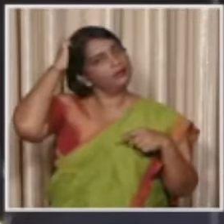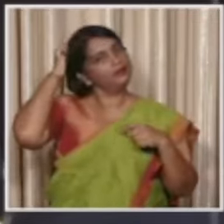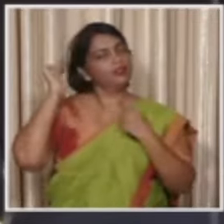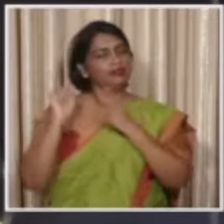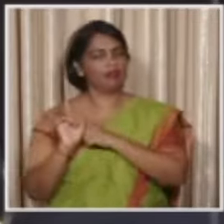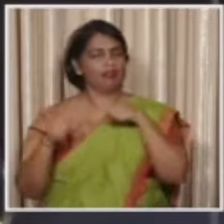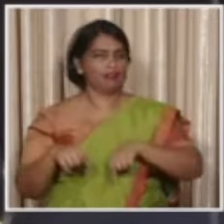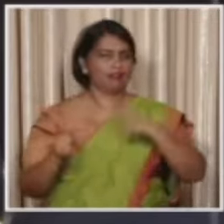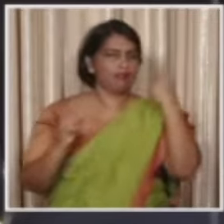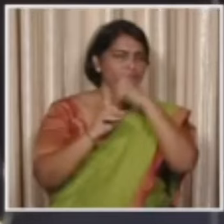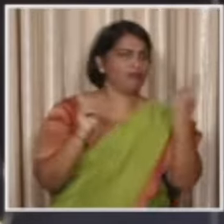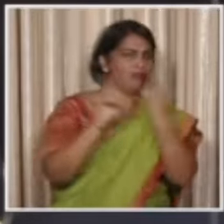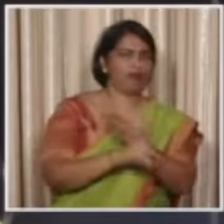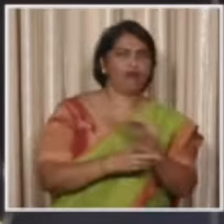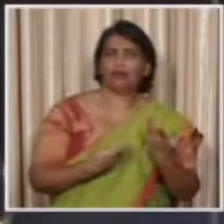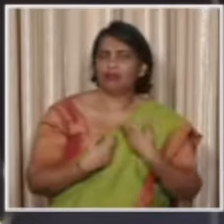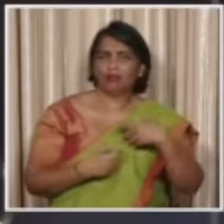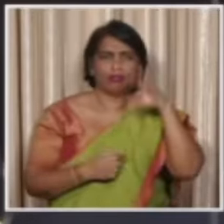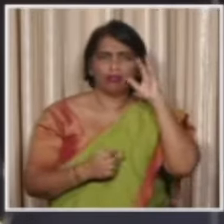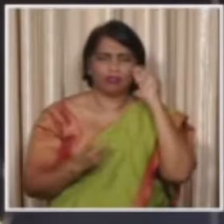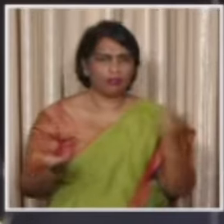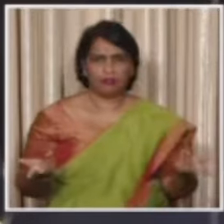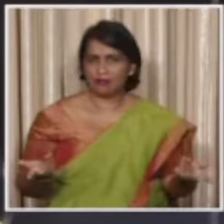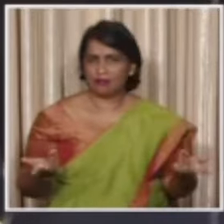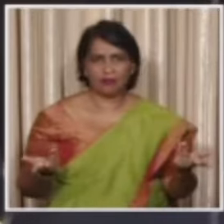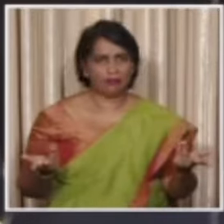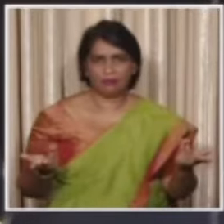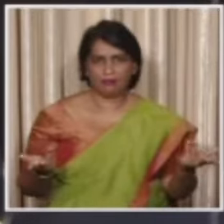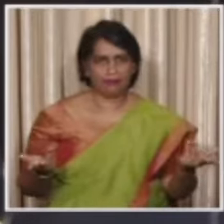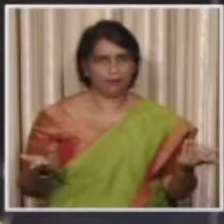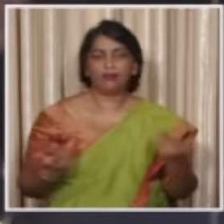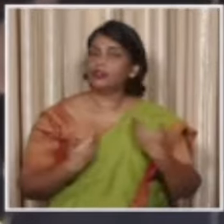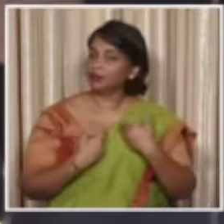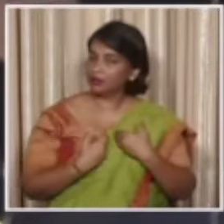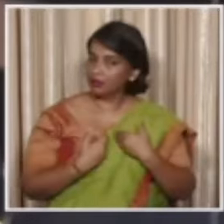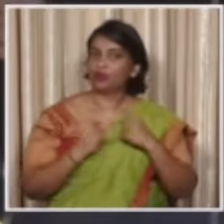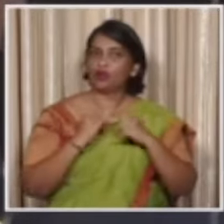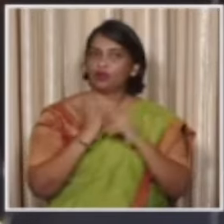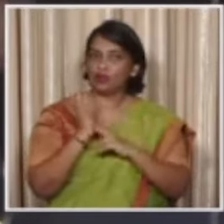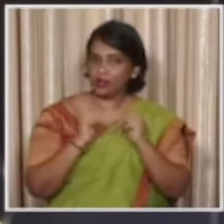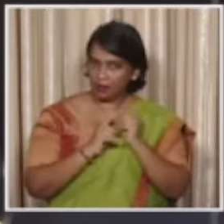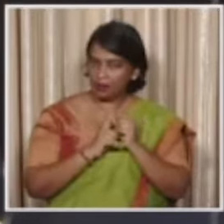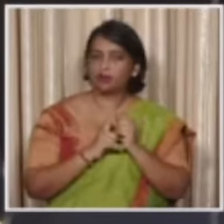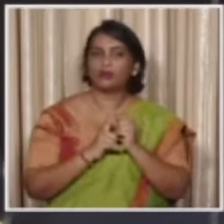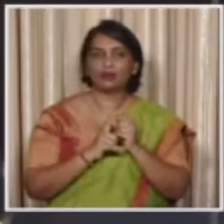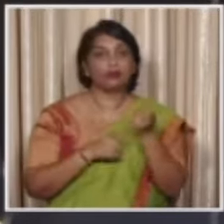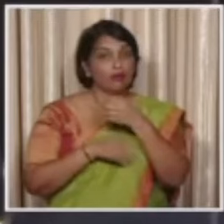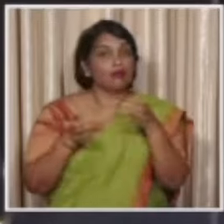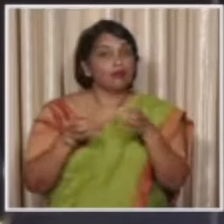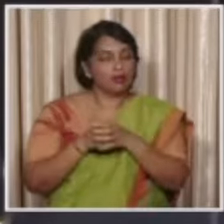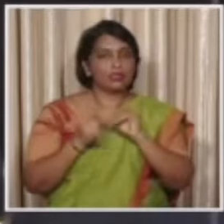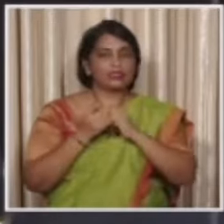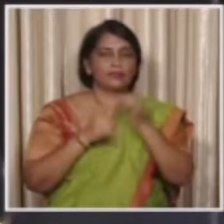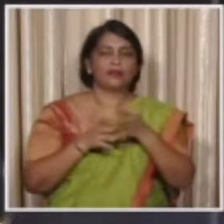තව තැනකට මාරුනේ කොහොමද කියලා මට නම් තේරුම් ගන්න අමාරු. මොකද අපි එක්සත් ජාතික පක්ෂයේ සම්පූර්ණ කණ්ඩායම සජිත්